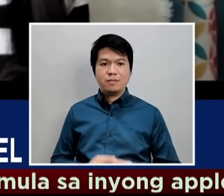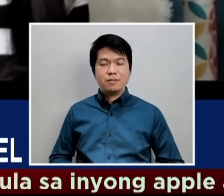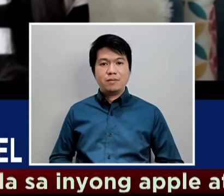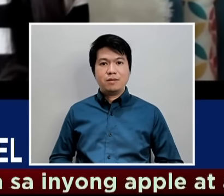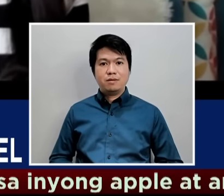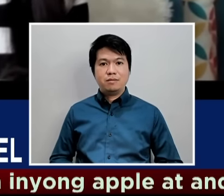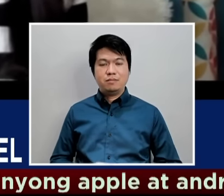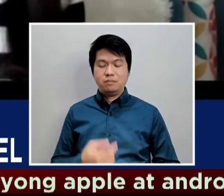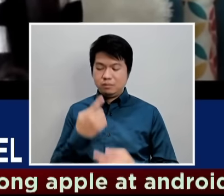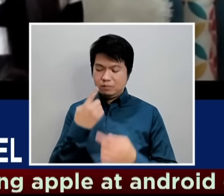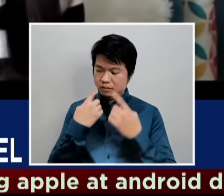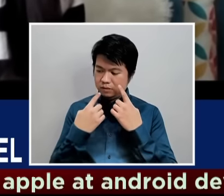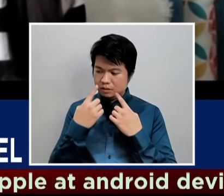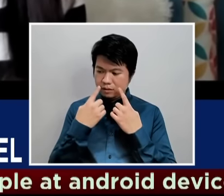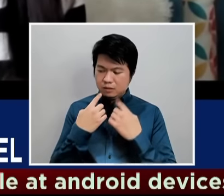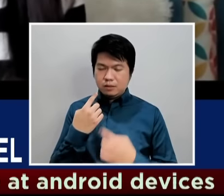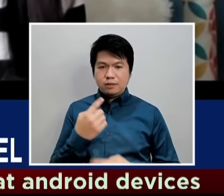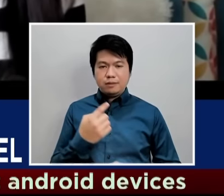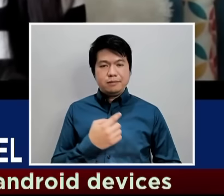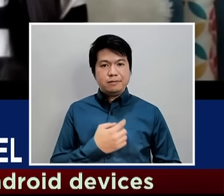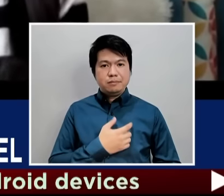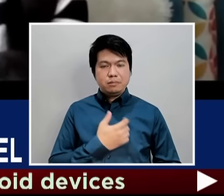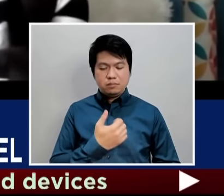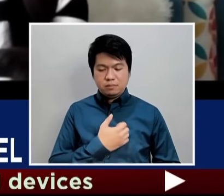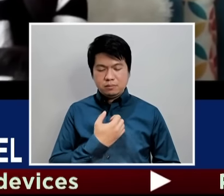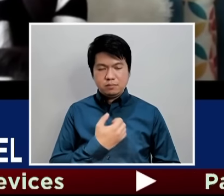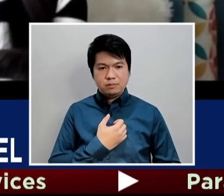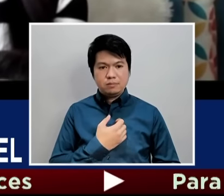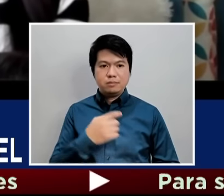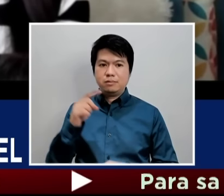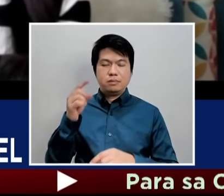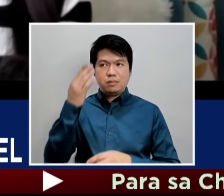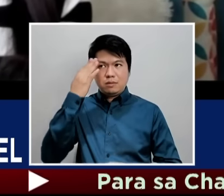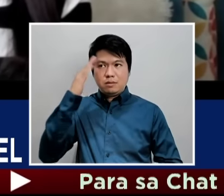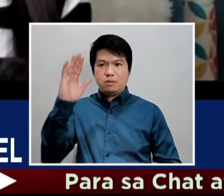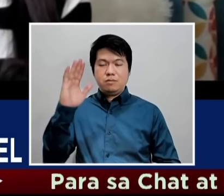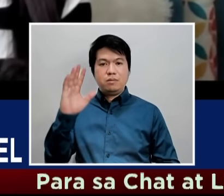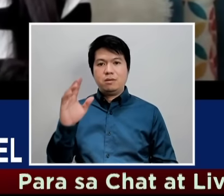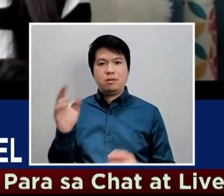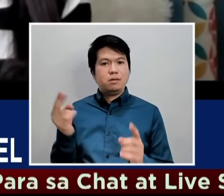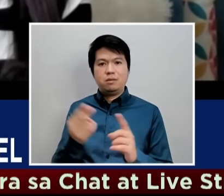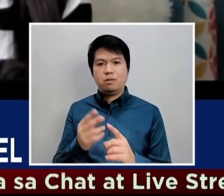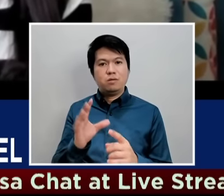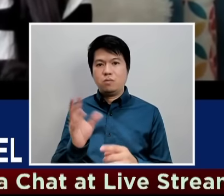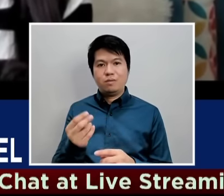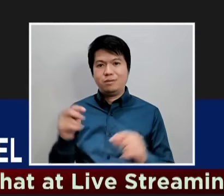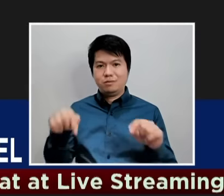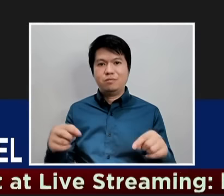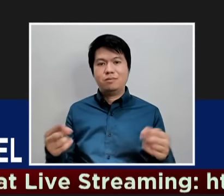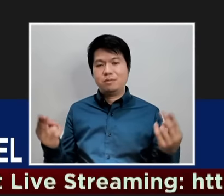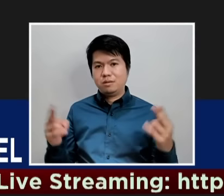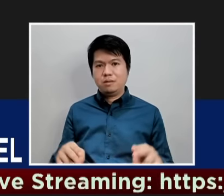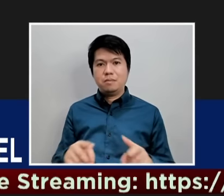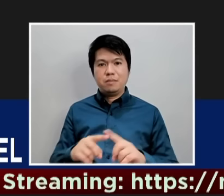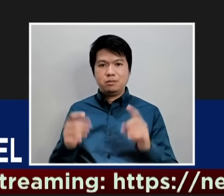nakakaiyak kasi. Di mo naman alam kung hanggang kailan ito. But I fight for it.